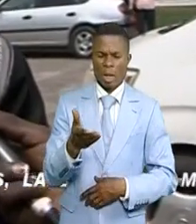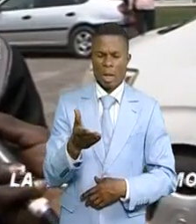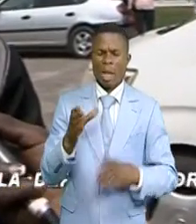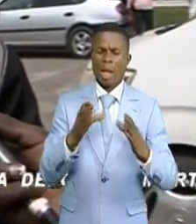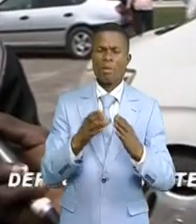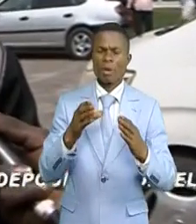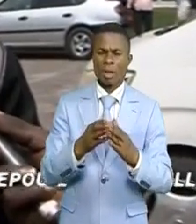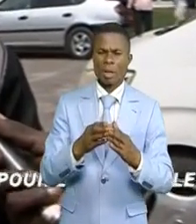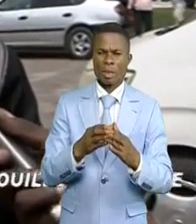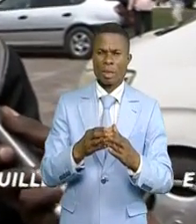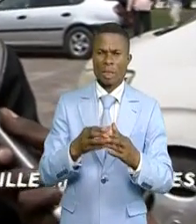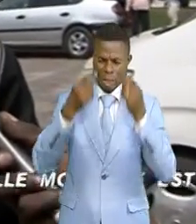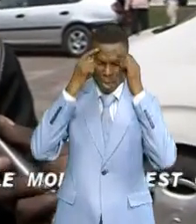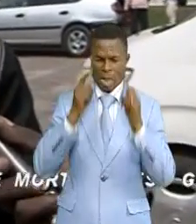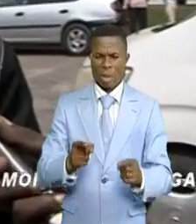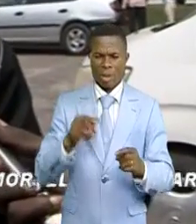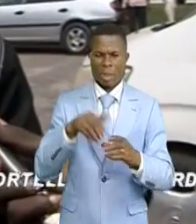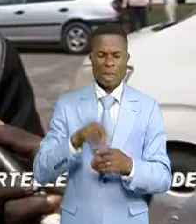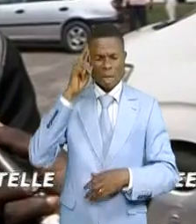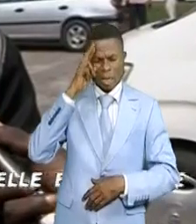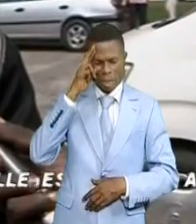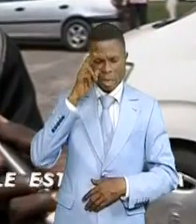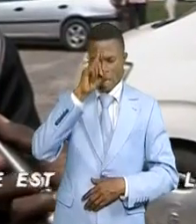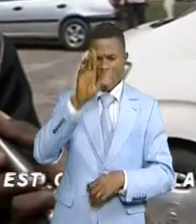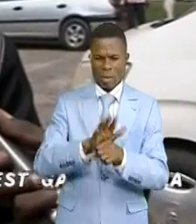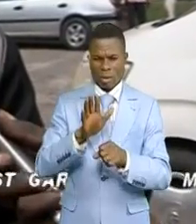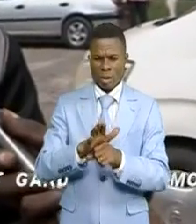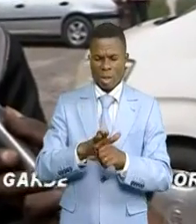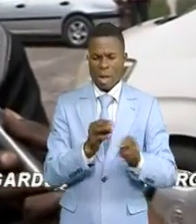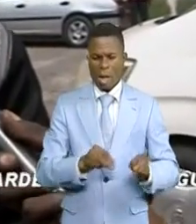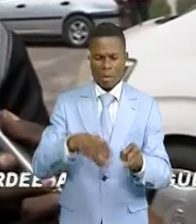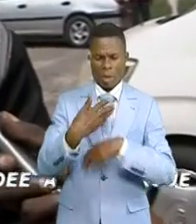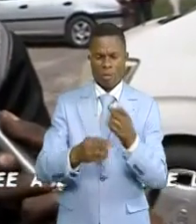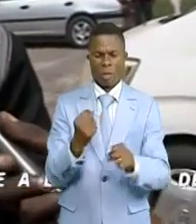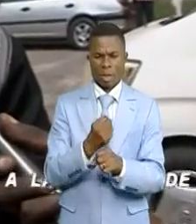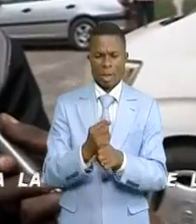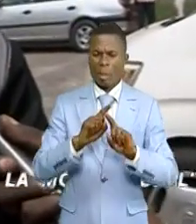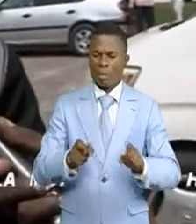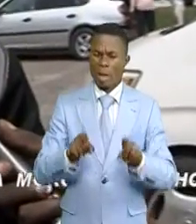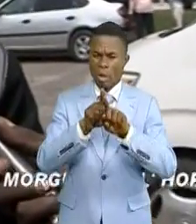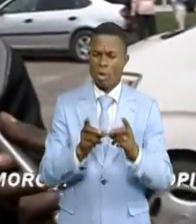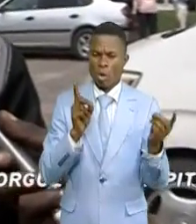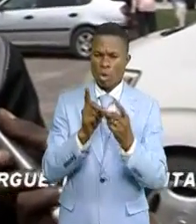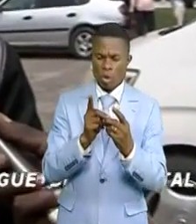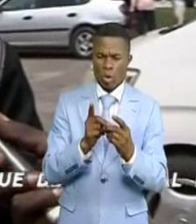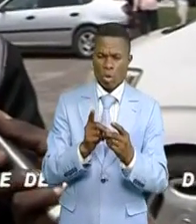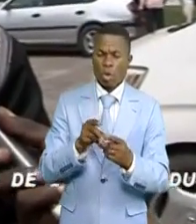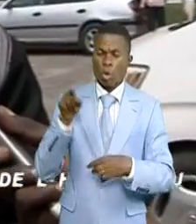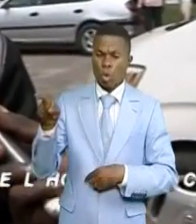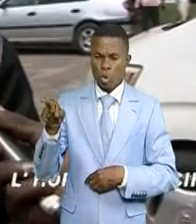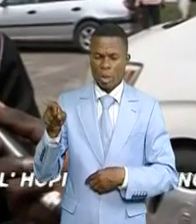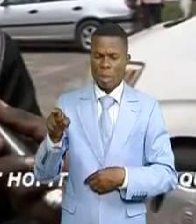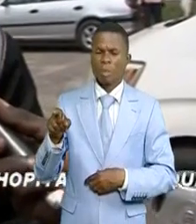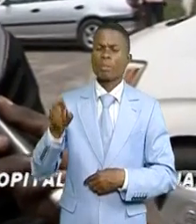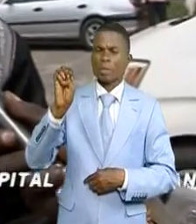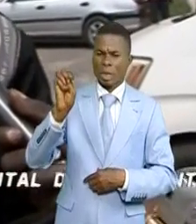une constance dans le raisonnement, dans sa façon de faire. Mais j'ai rencontré Ernest Kabila. Un